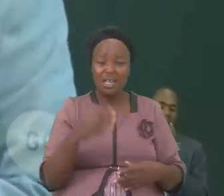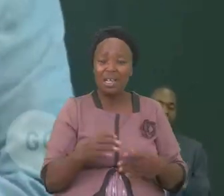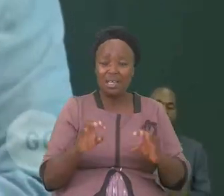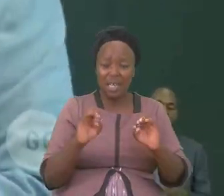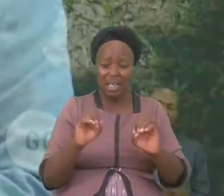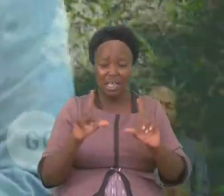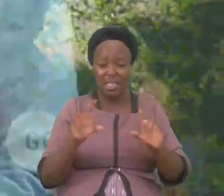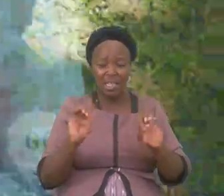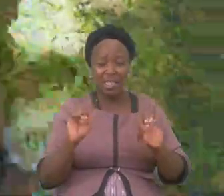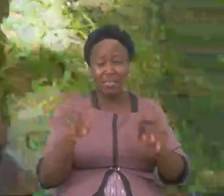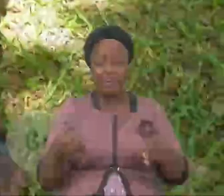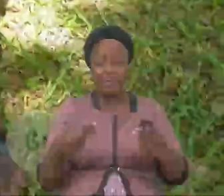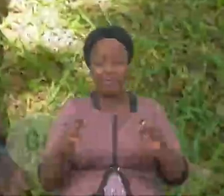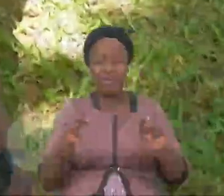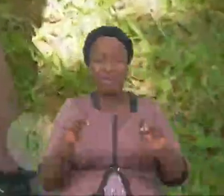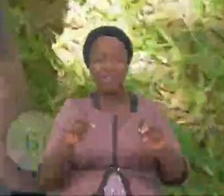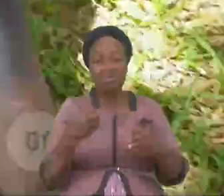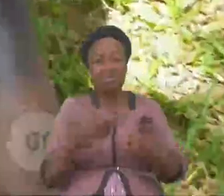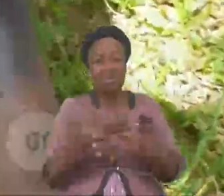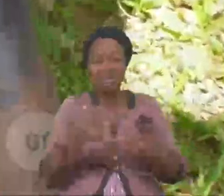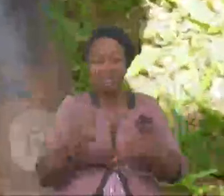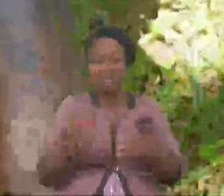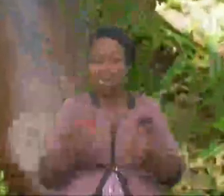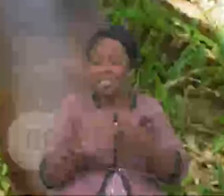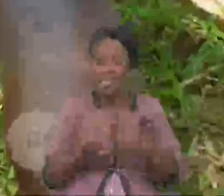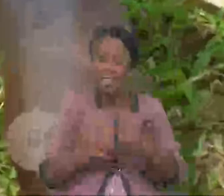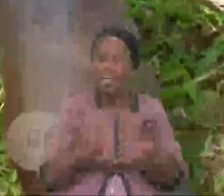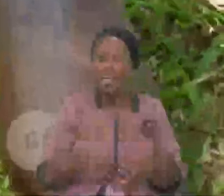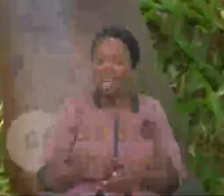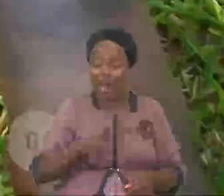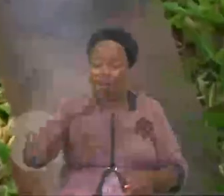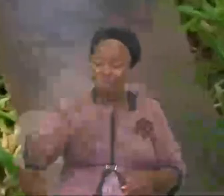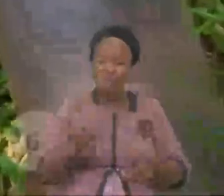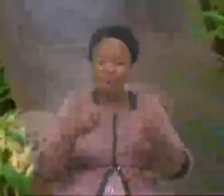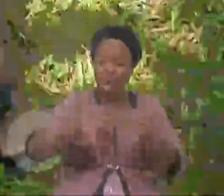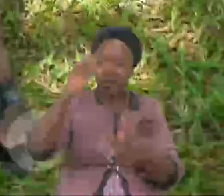éléphantiasis. Éléphantiasis. Je te commande, sors au nom de Jésus.